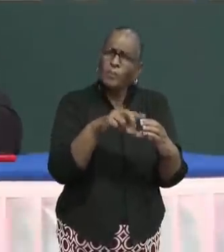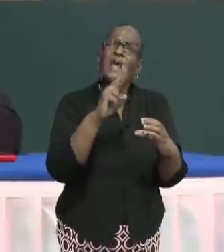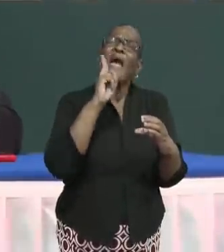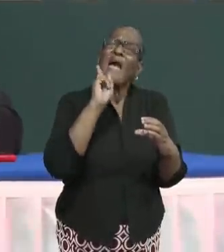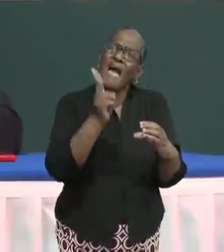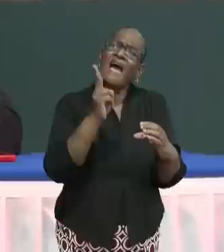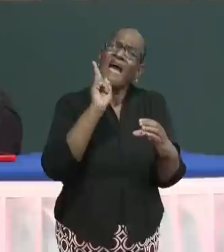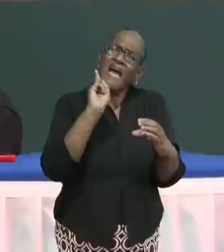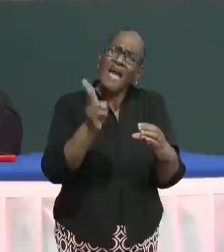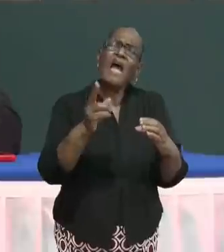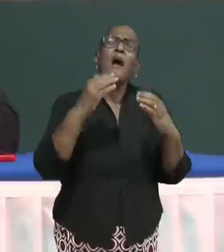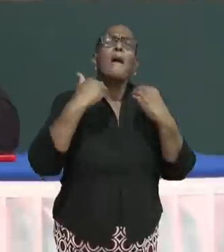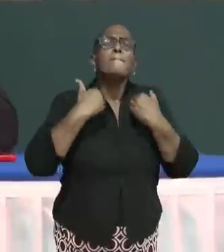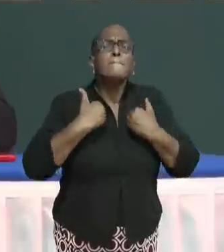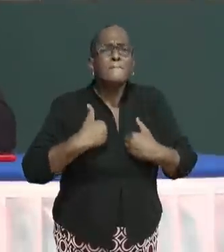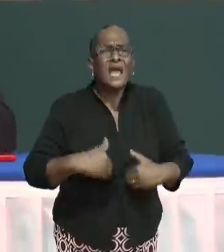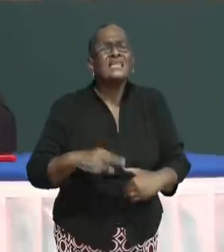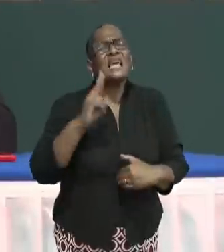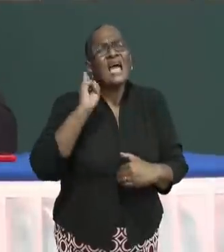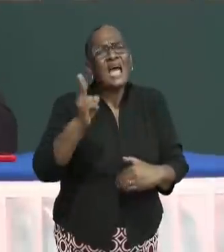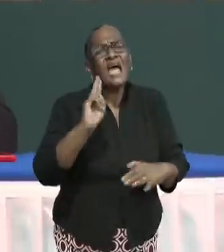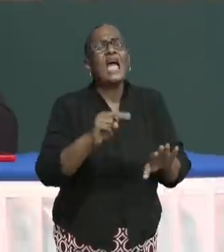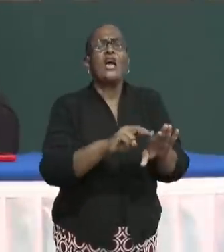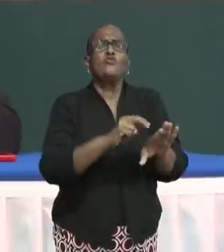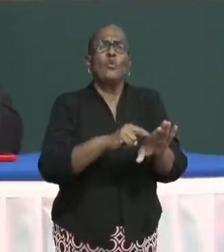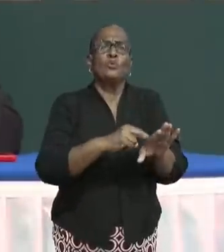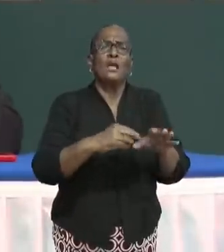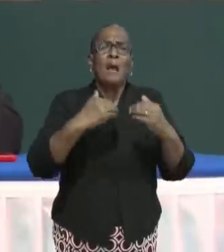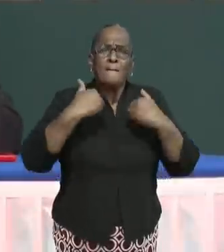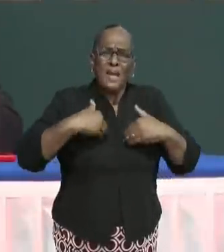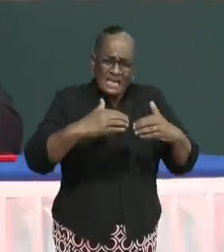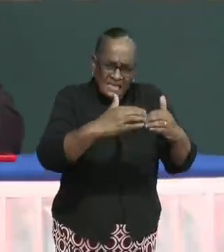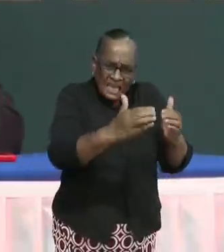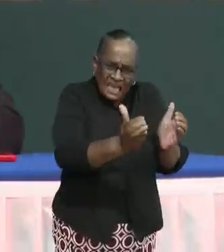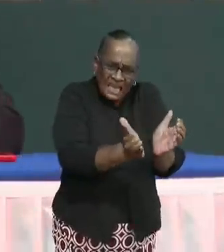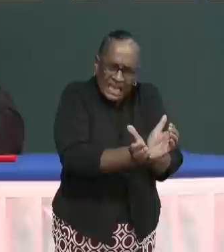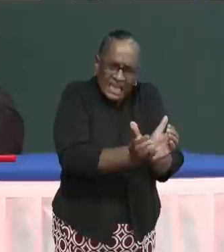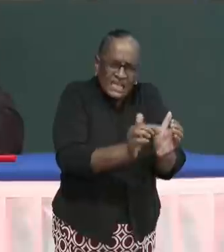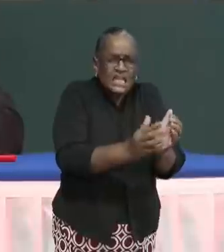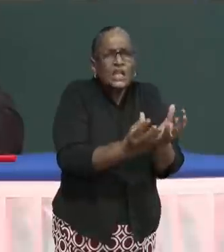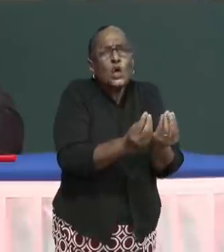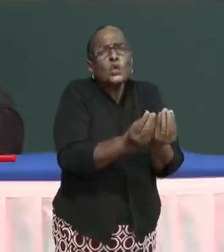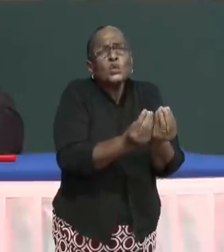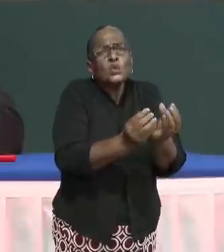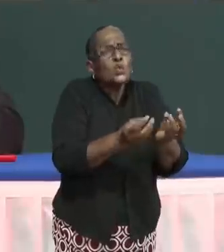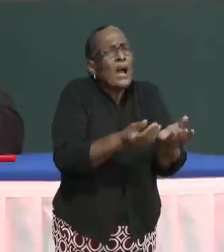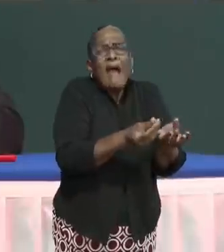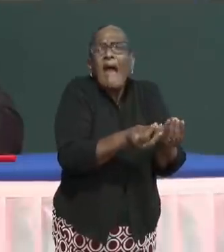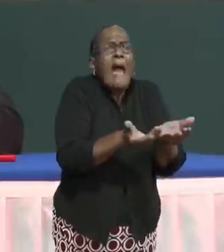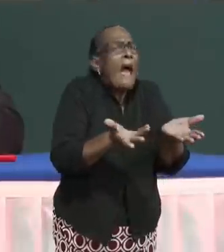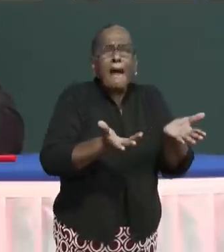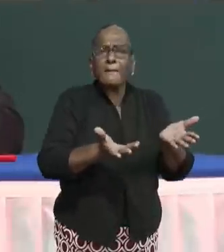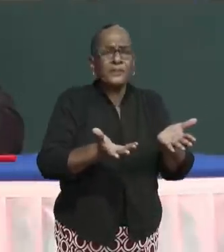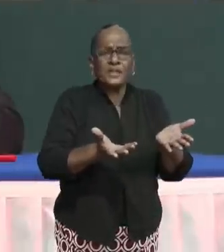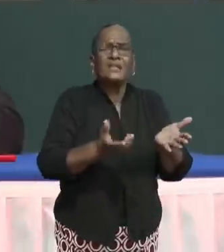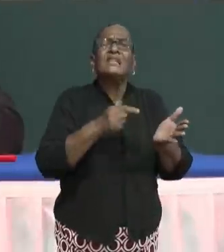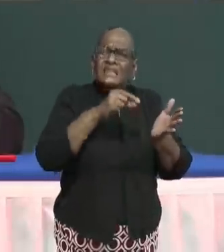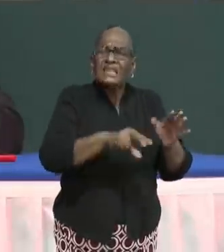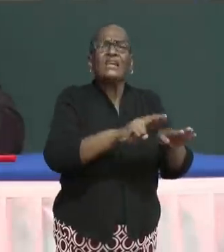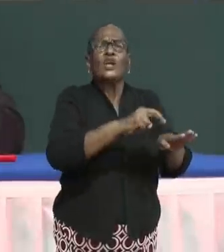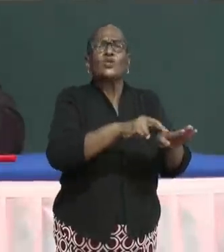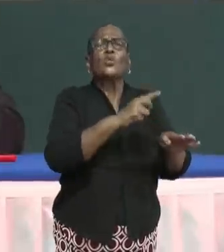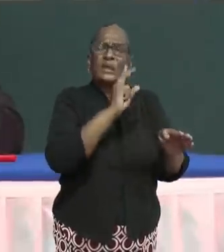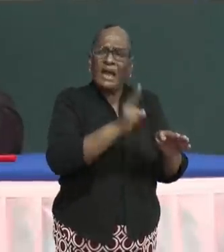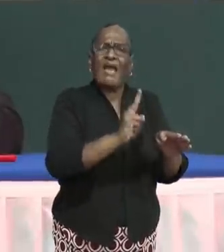sma voor sociaal swakke huishoudens. En natuurlijk, if i go na dee wijkkantoro nou, de sma dapé,